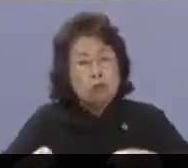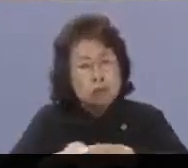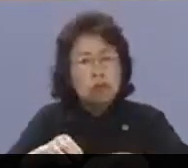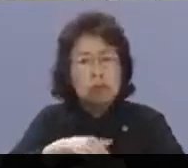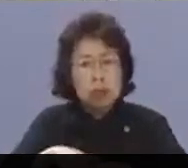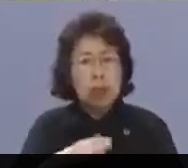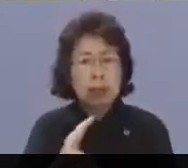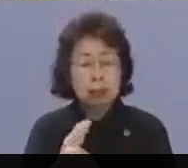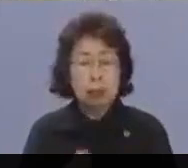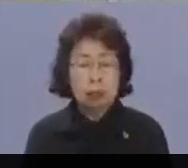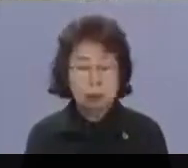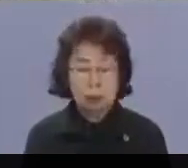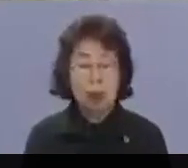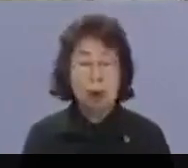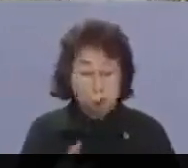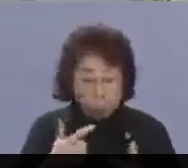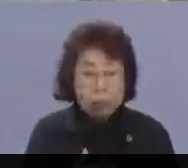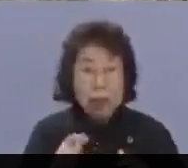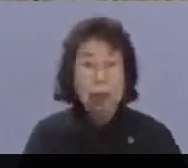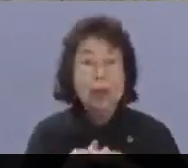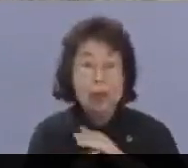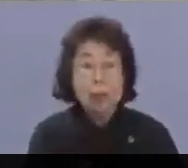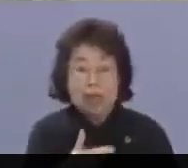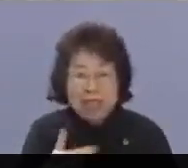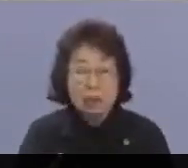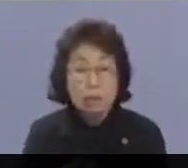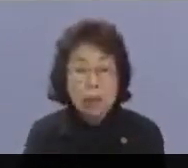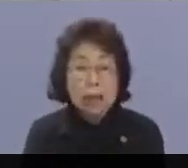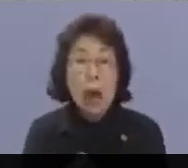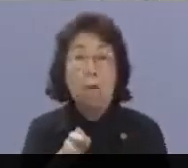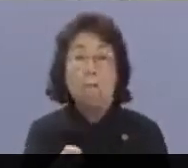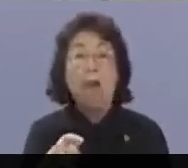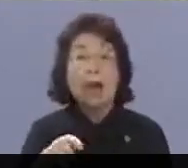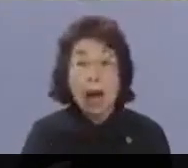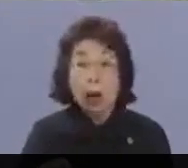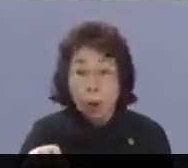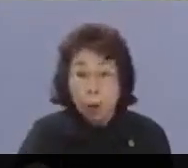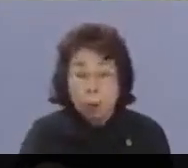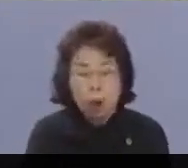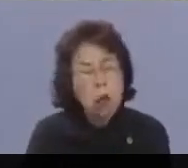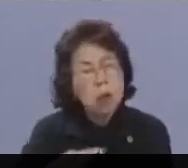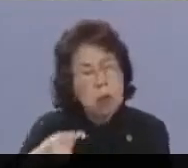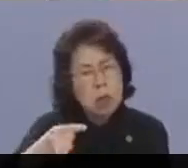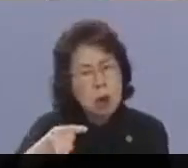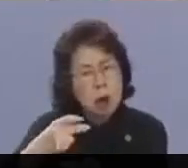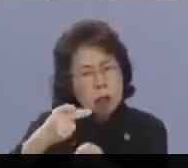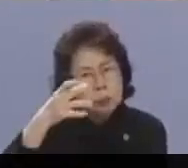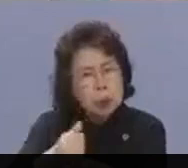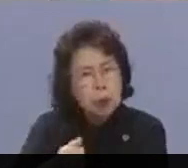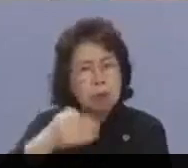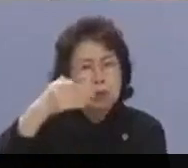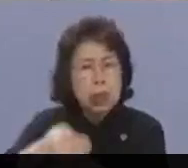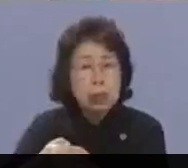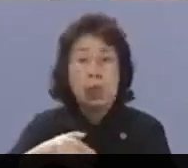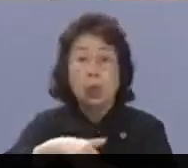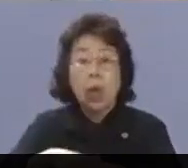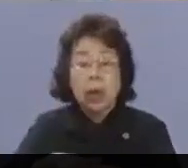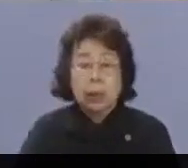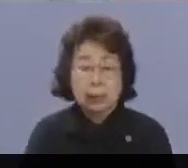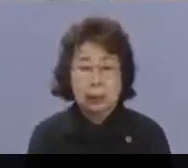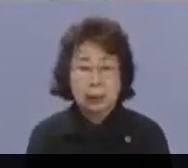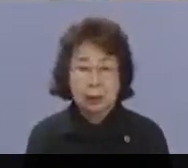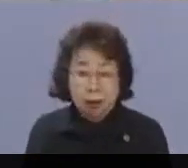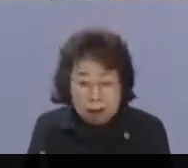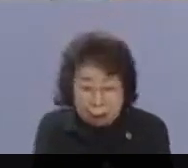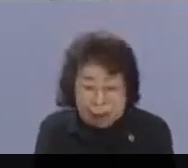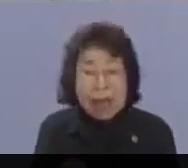예정입니다. 동부상권의 대표적인 대형마트인 메가마트 남천점은 내년 하반기 문을 닫습니다. 임차했던